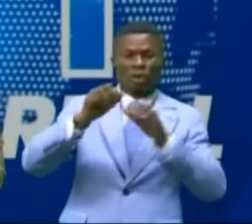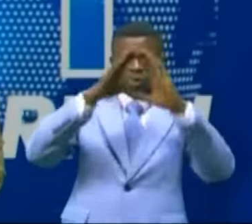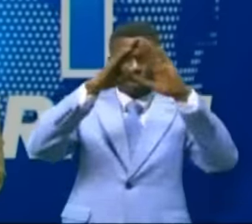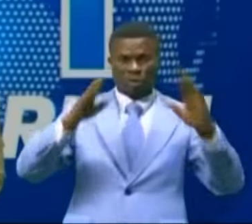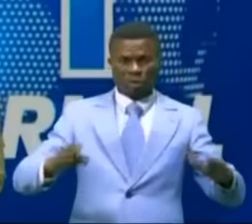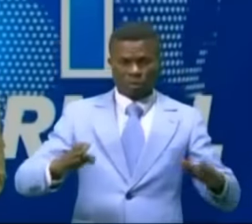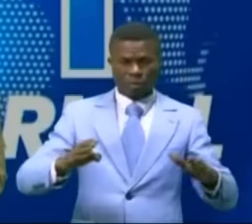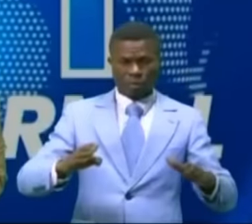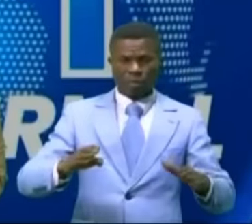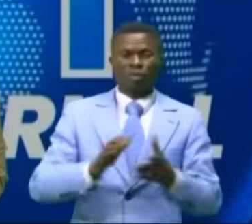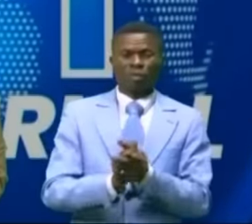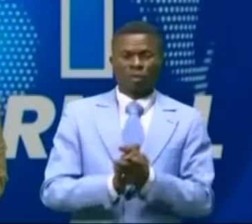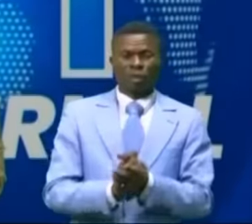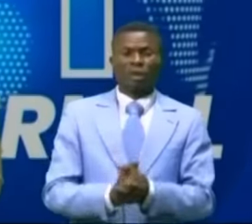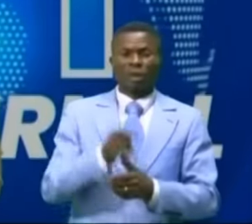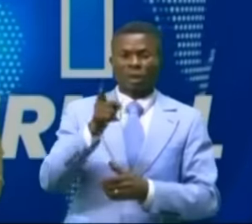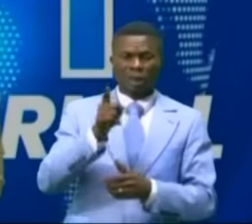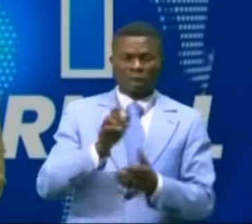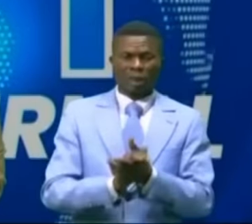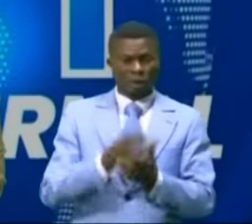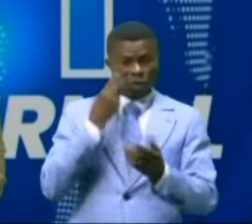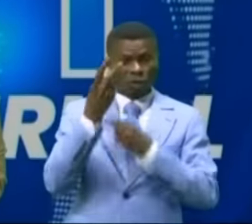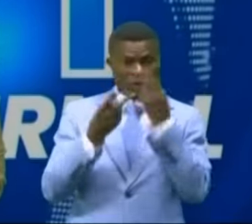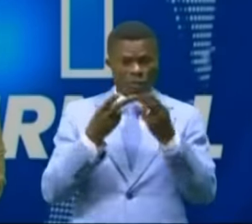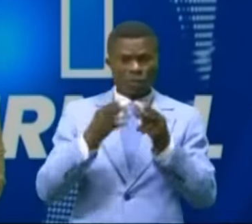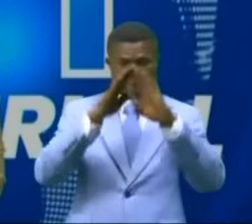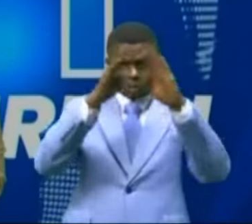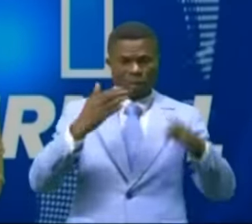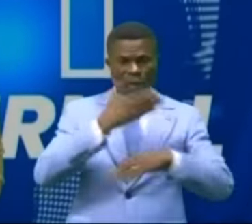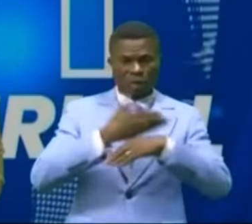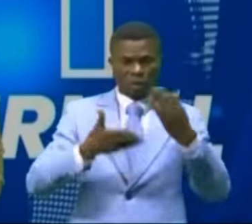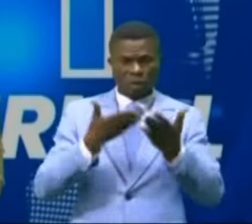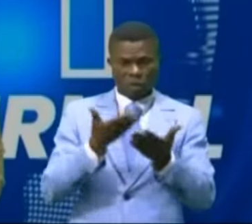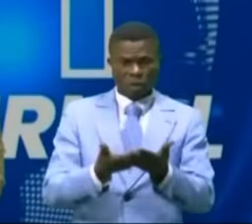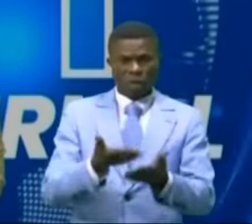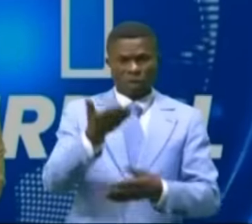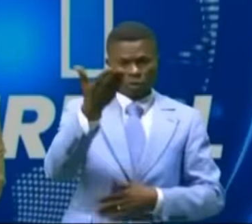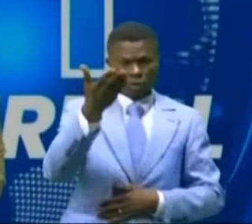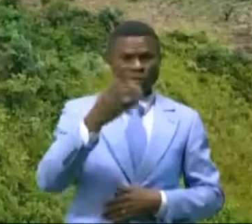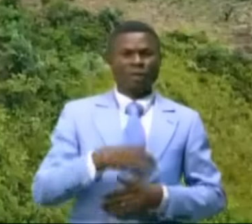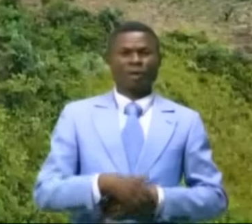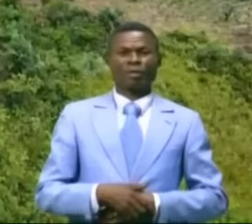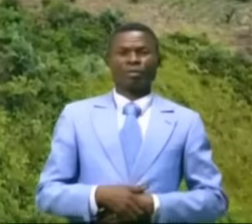immobilières à Coprim qui ont inspecté ces constructions. Jacques Méji.